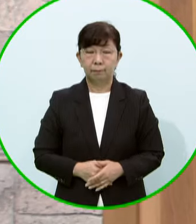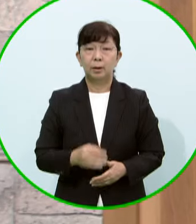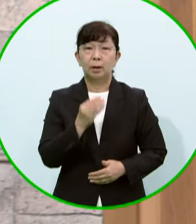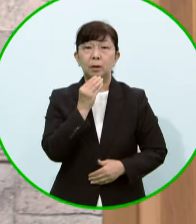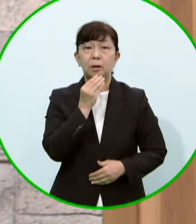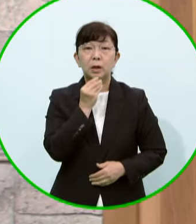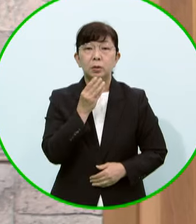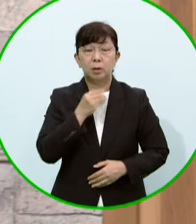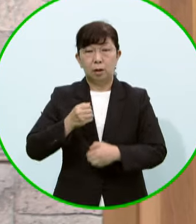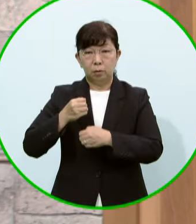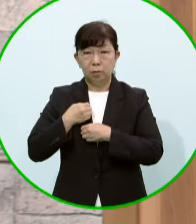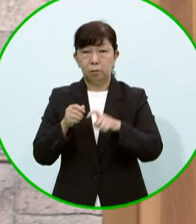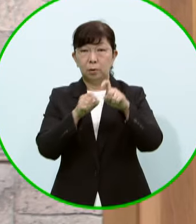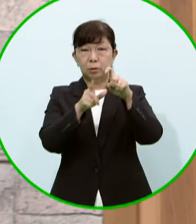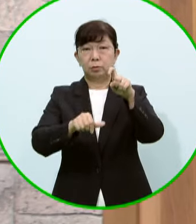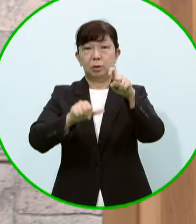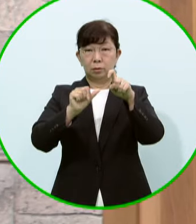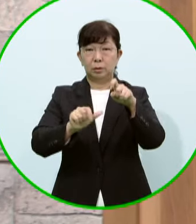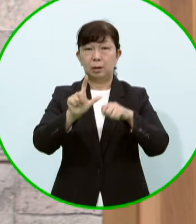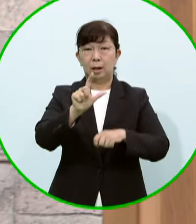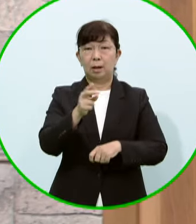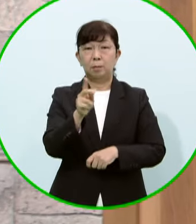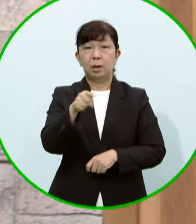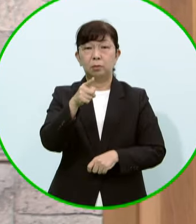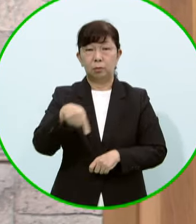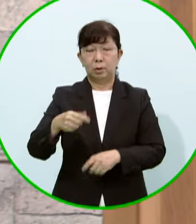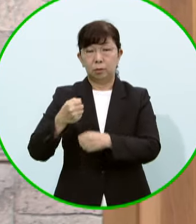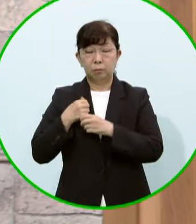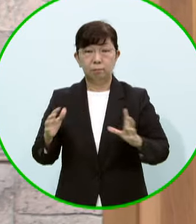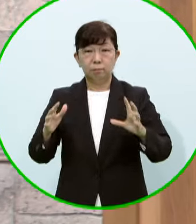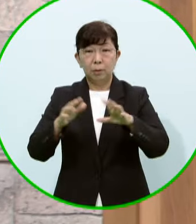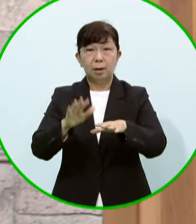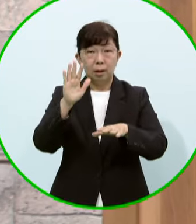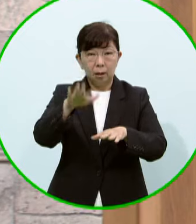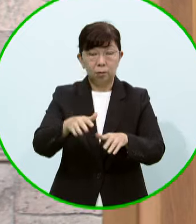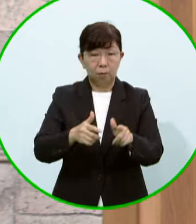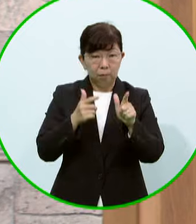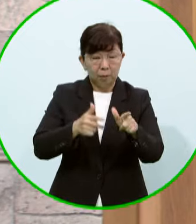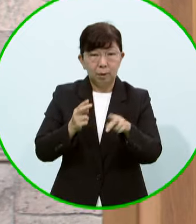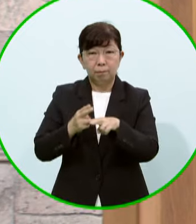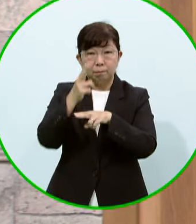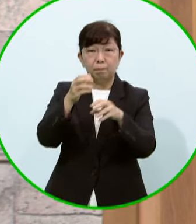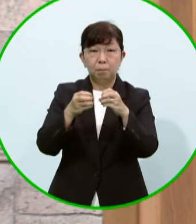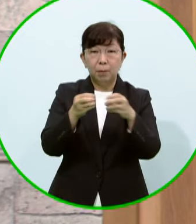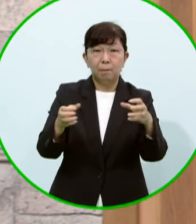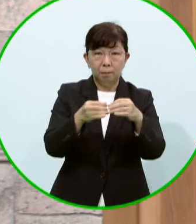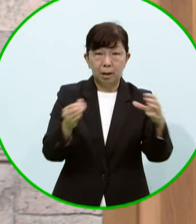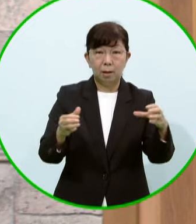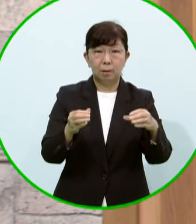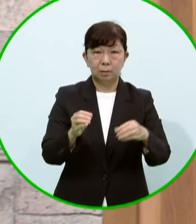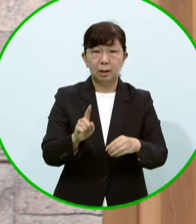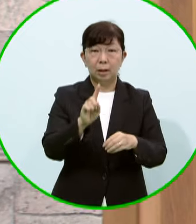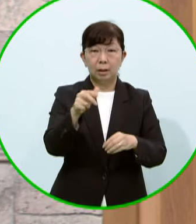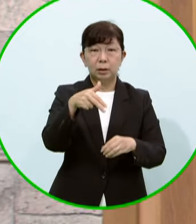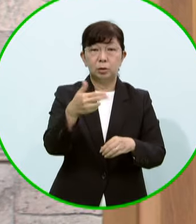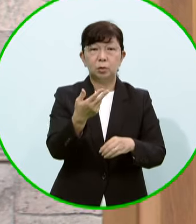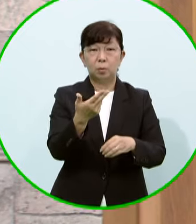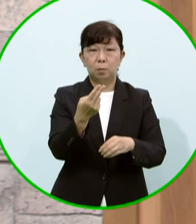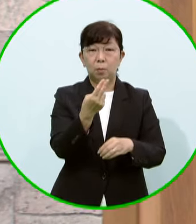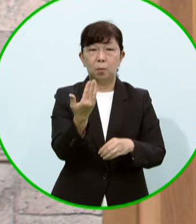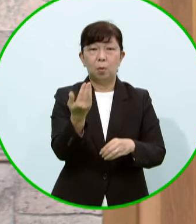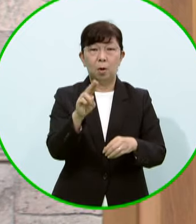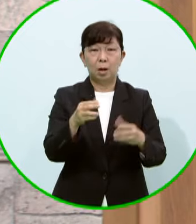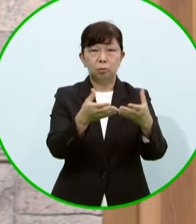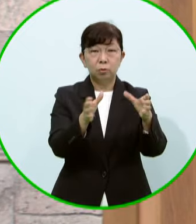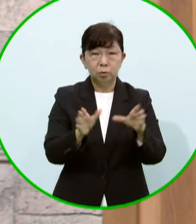イスラエル軍は5日レバノンへの地上進行後地上線や空爆などで新イラン民兵組織ひぼの